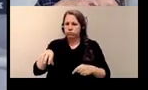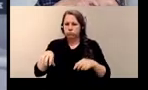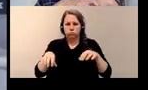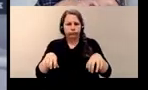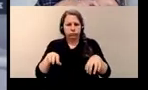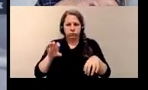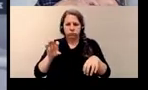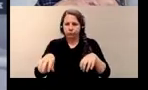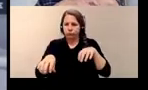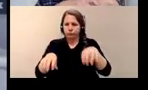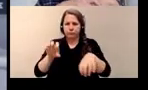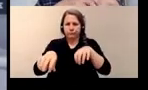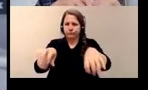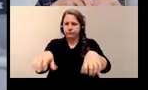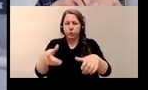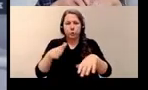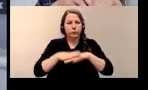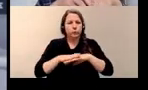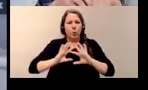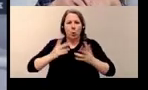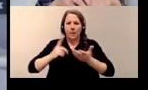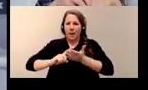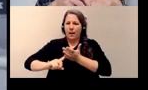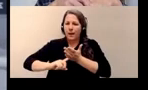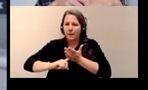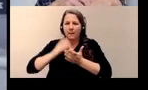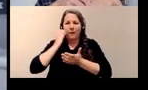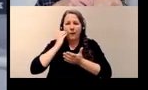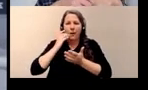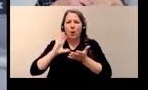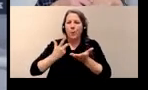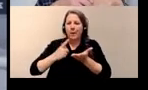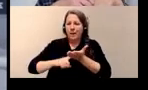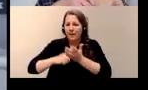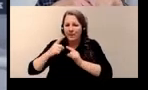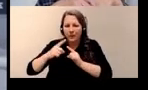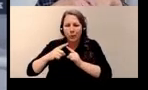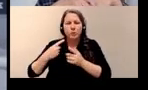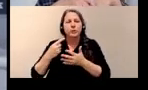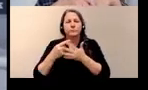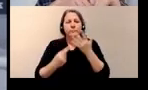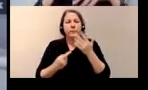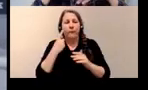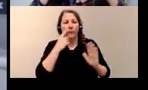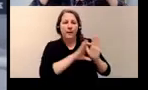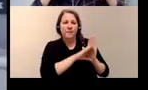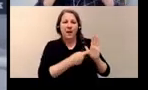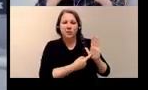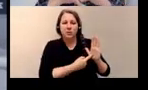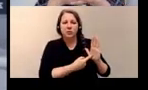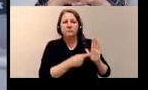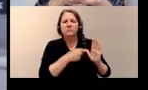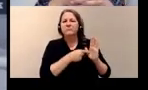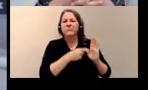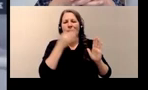de smartphones, de téléphones intelligents, au même titre que d'autres objets électroniques. Là, vous avez une image qui vient, je crois qu'elle est à Marseille, en